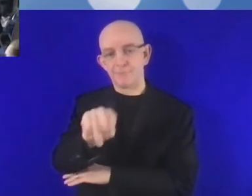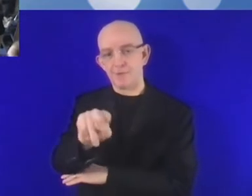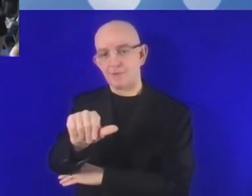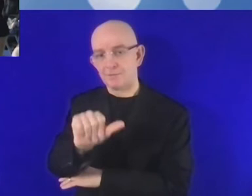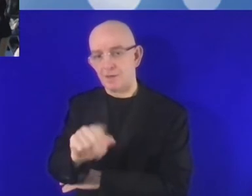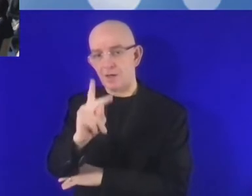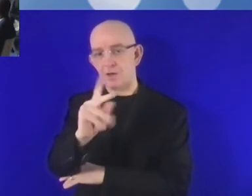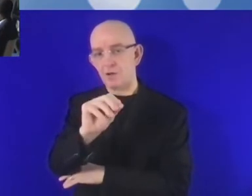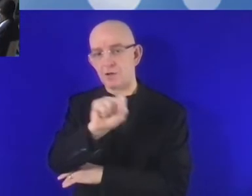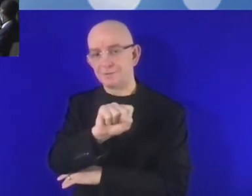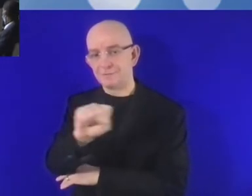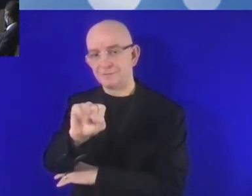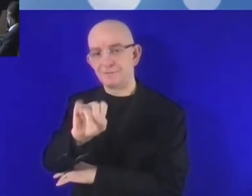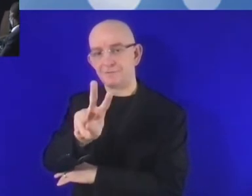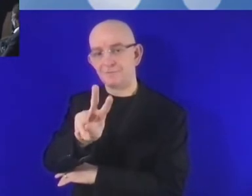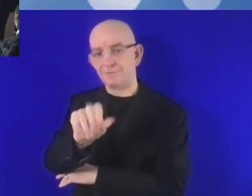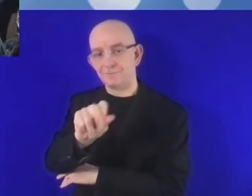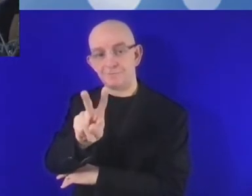وهي موجودة معنا في كاتوفيتسا.